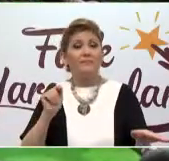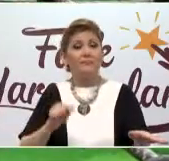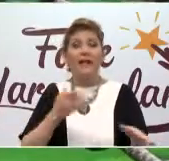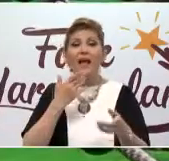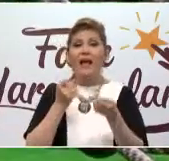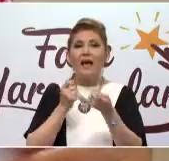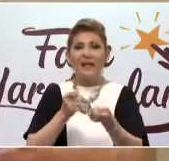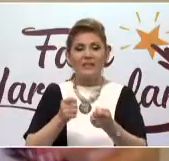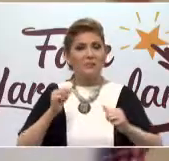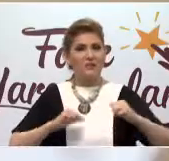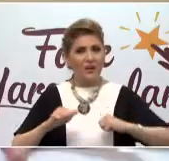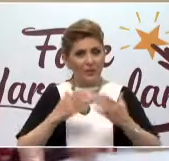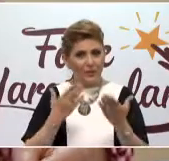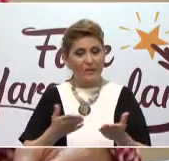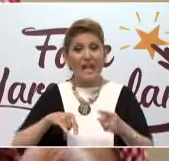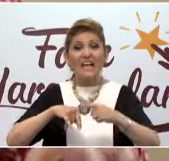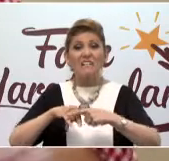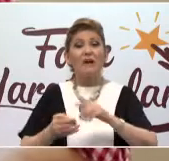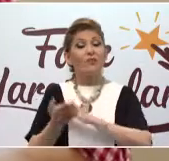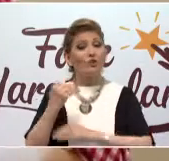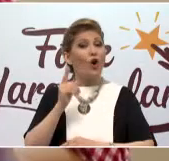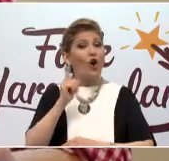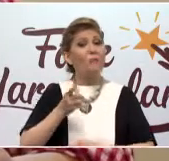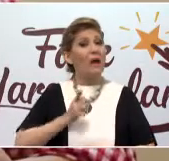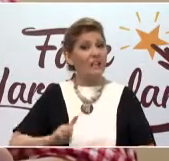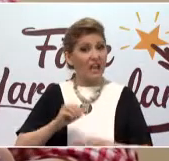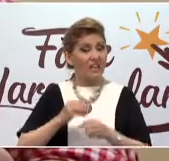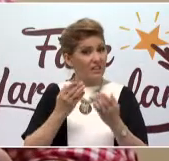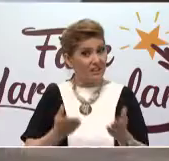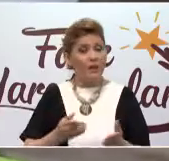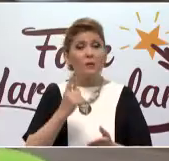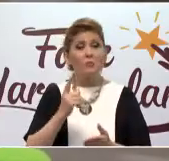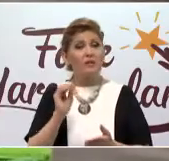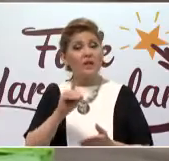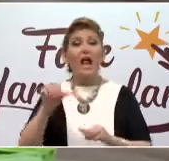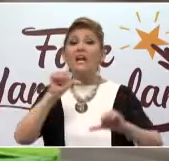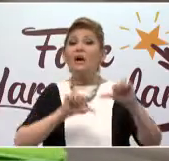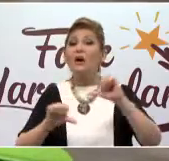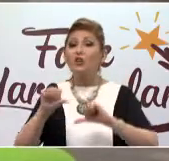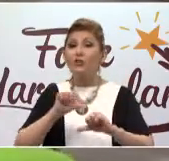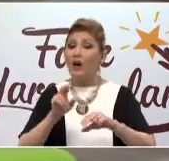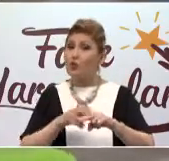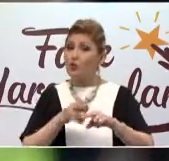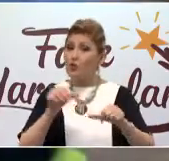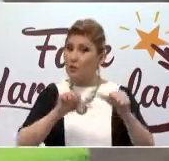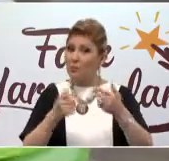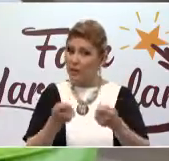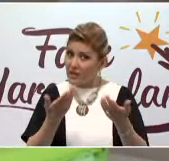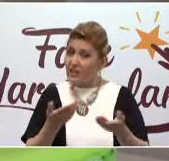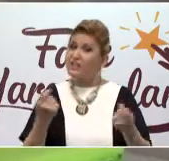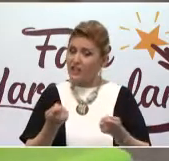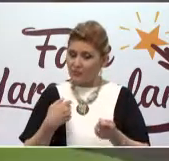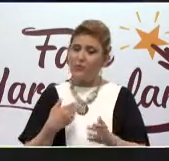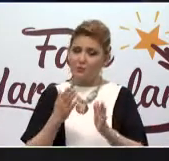de eğitim fakülteleri bünyesinde hani hizmet öncesi öğretmen adayları için bir uygulama laboratuvarı evet. şeklinde